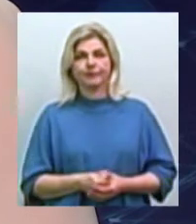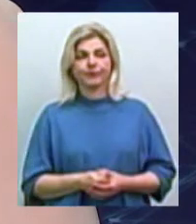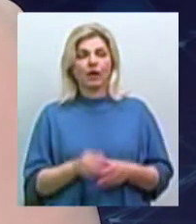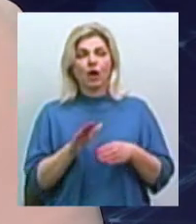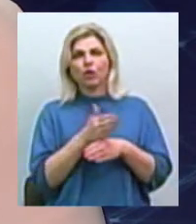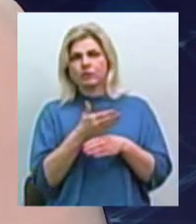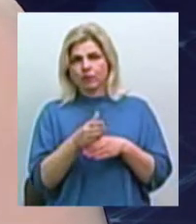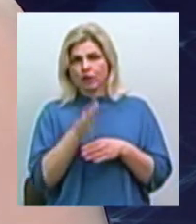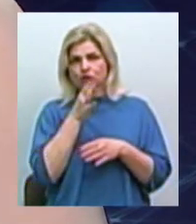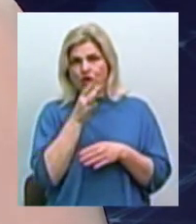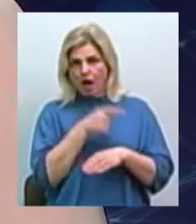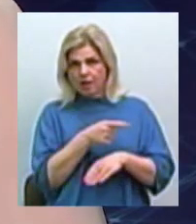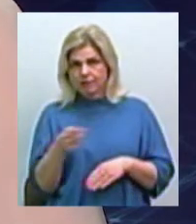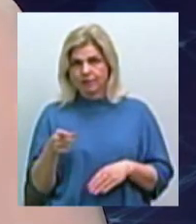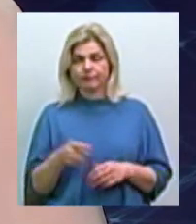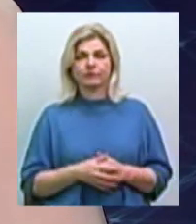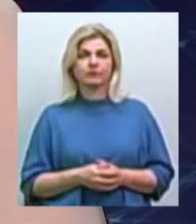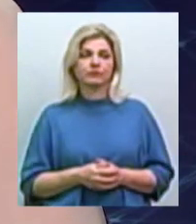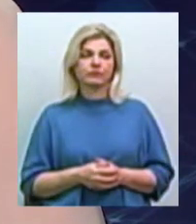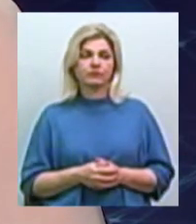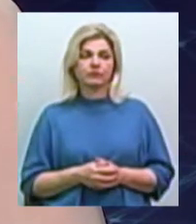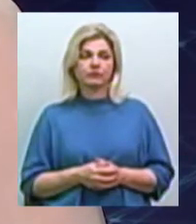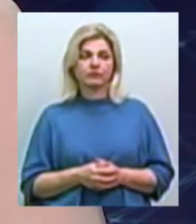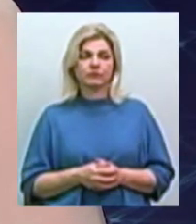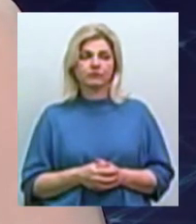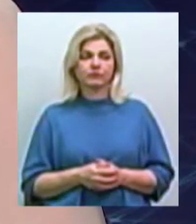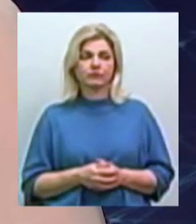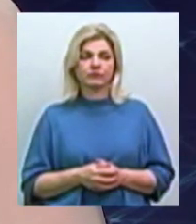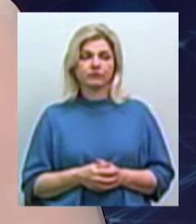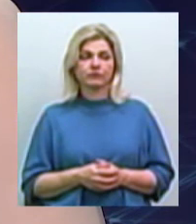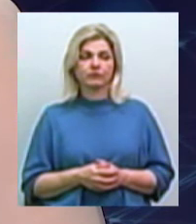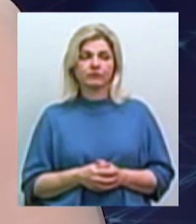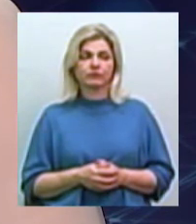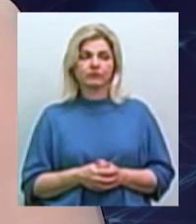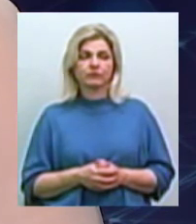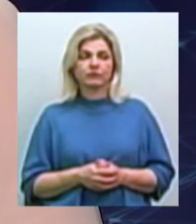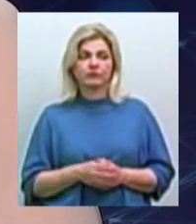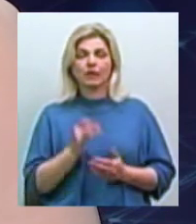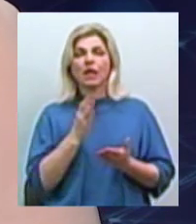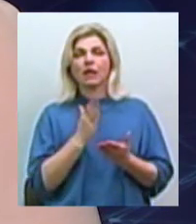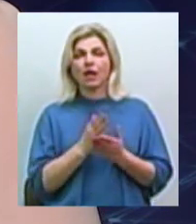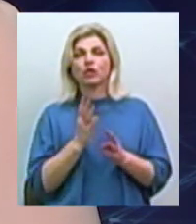розподілений час. І ще існує так звана черга